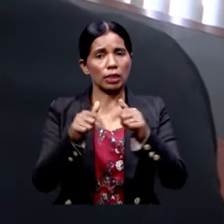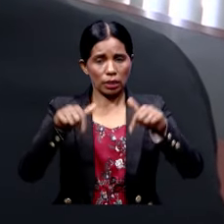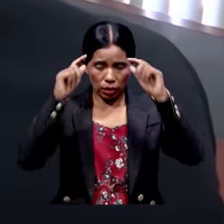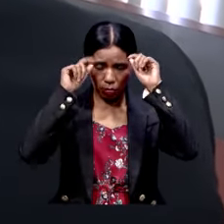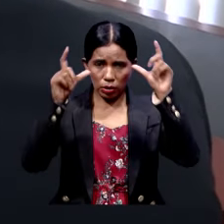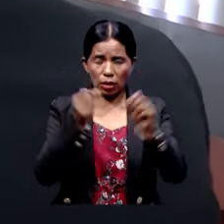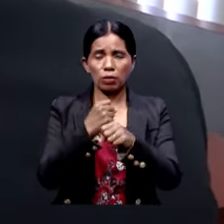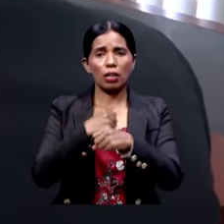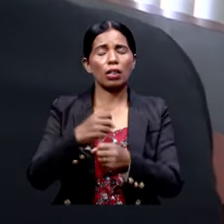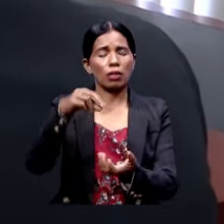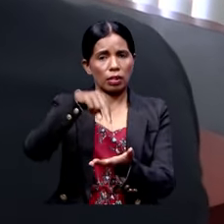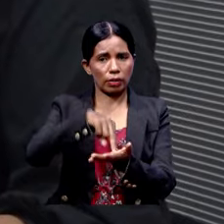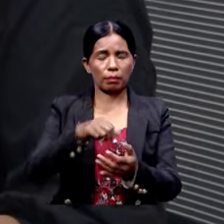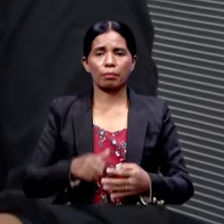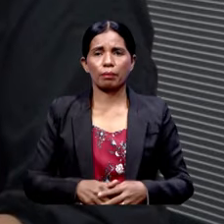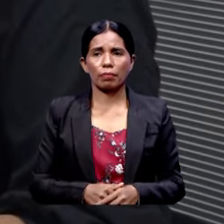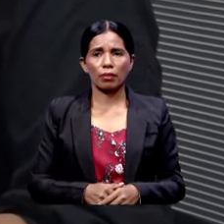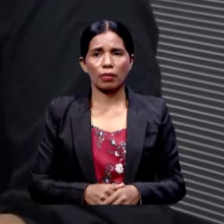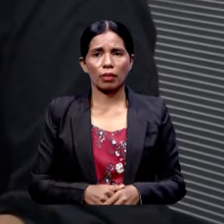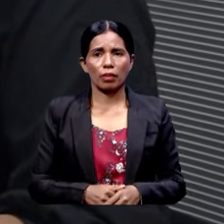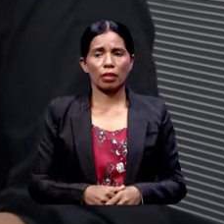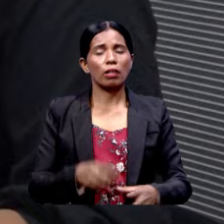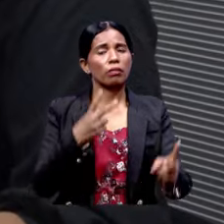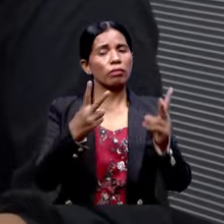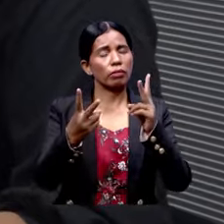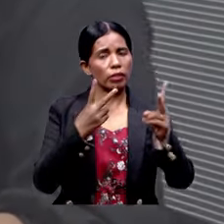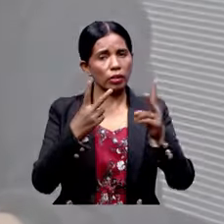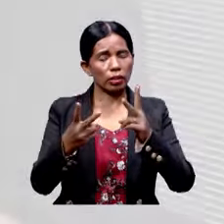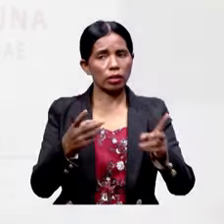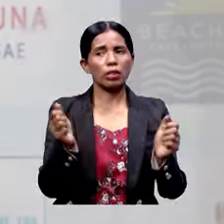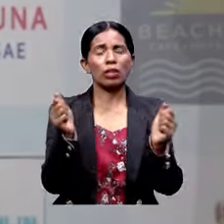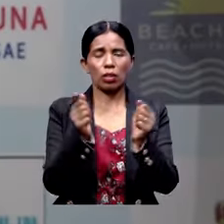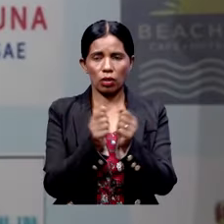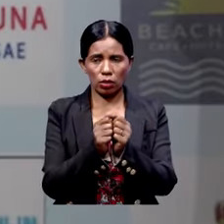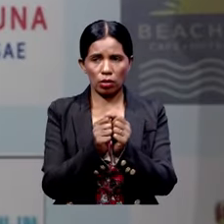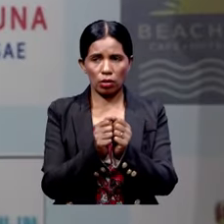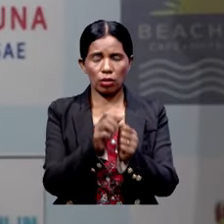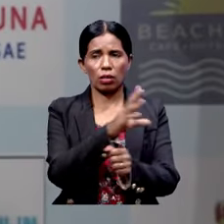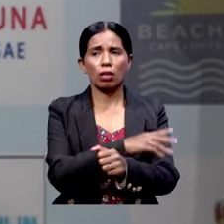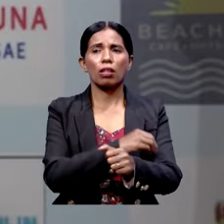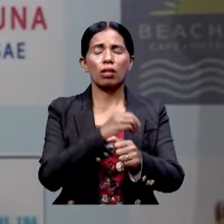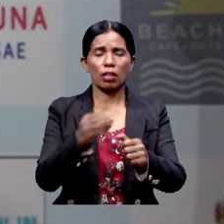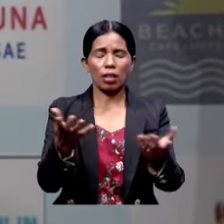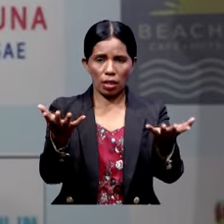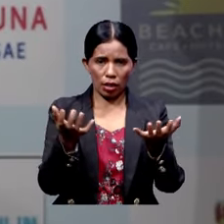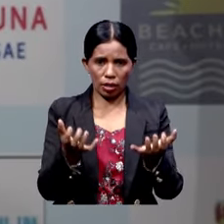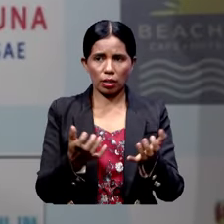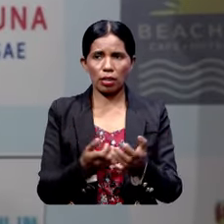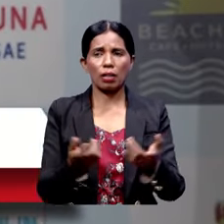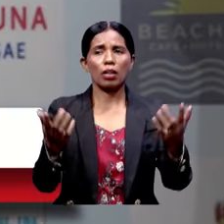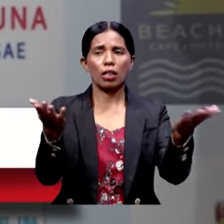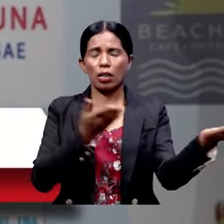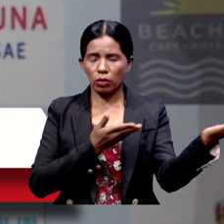hal investimento. Hoje é visita, eu sou Embaixadór Japaun a Timor-Leste, Akarak atau